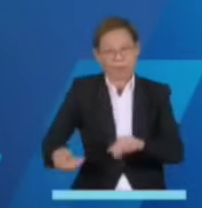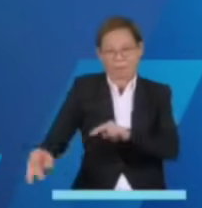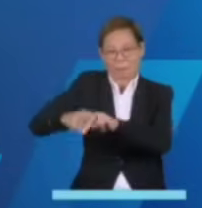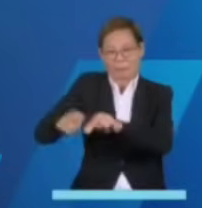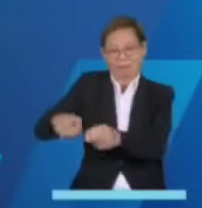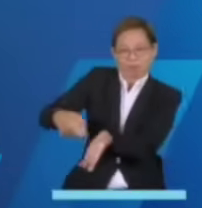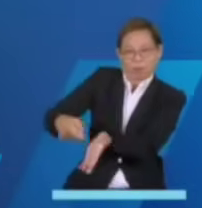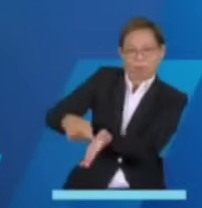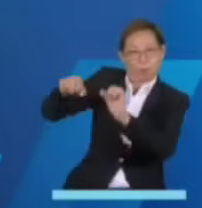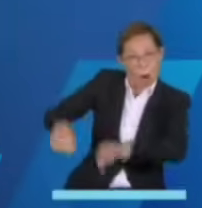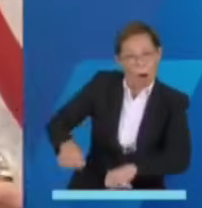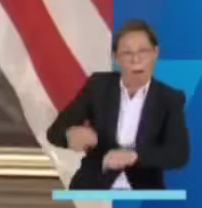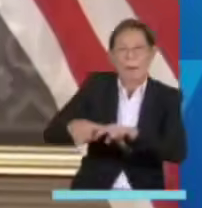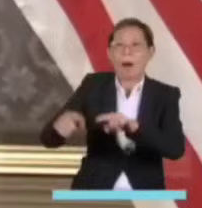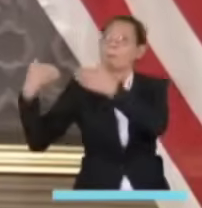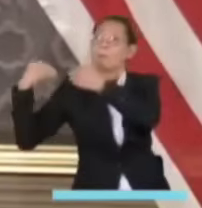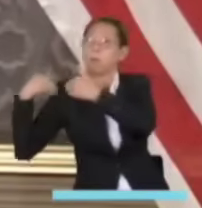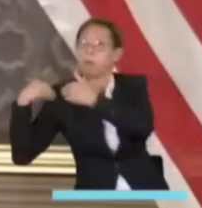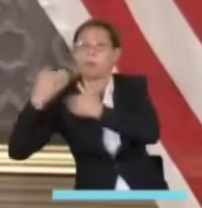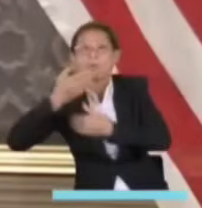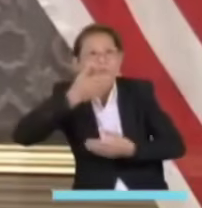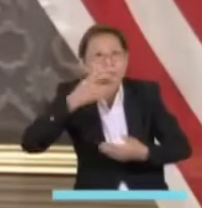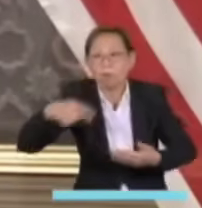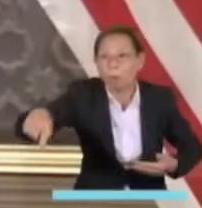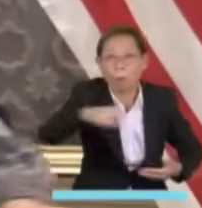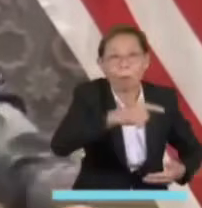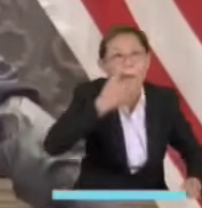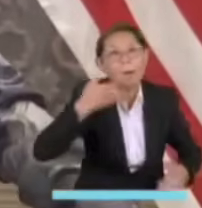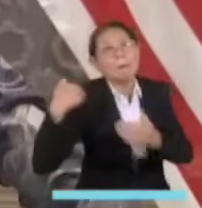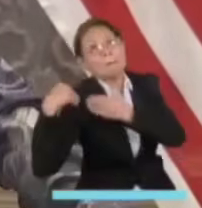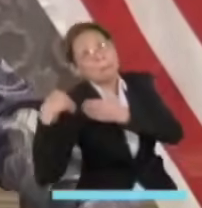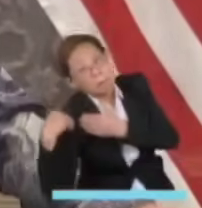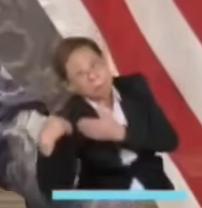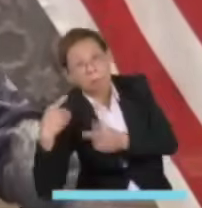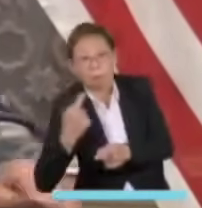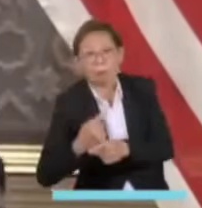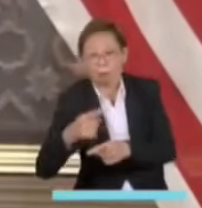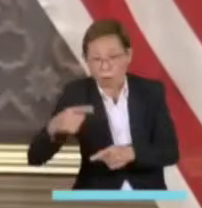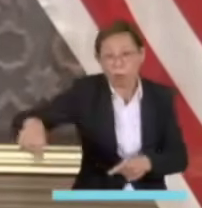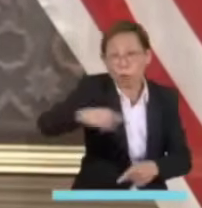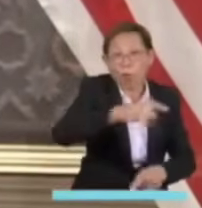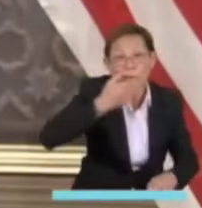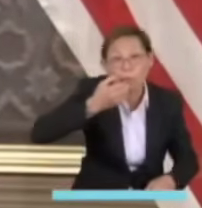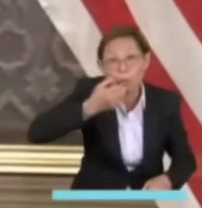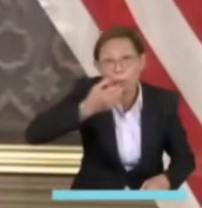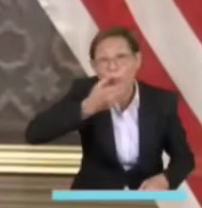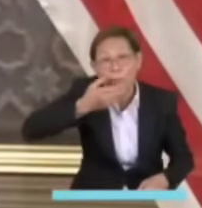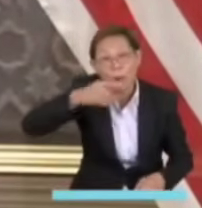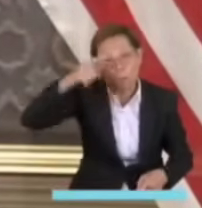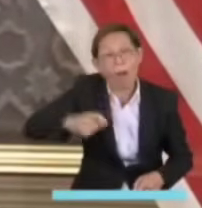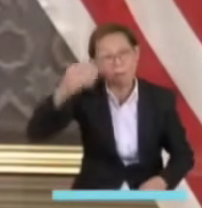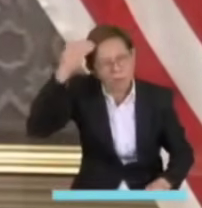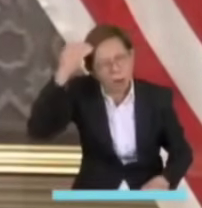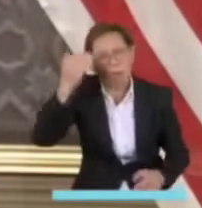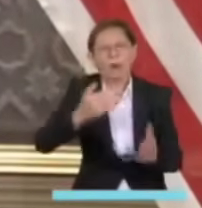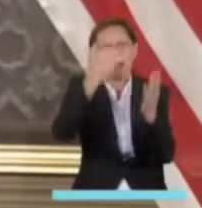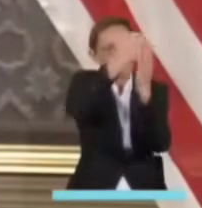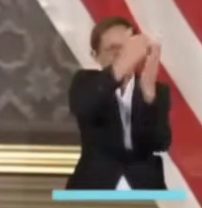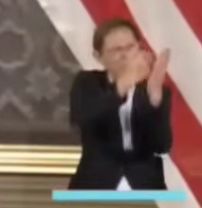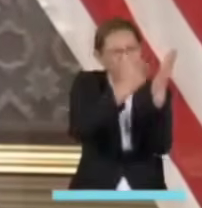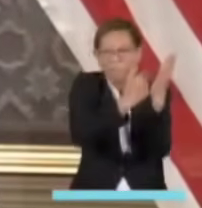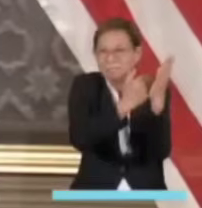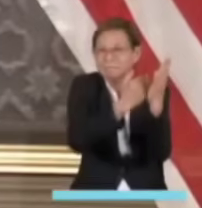hutang, tapi kita bebankan anak-anak muda. Anak-anak muda harus tahu bahawa setiap langkah kerajaan yang